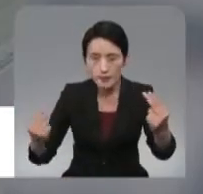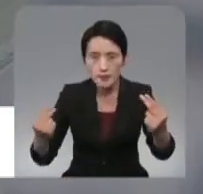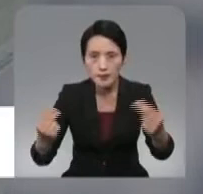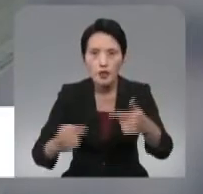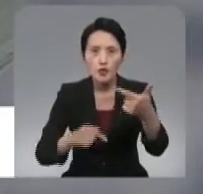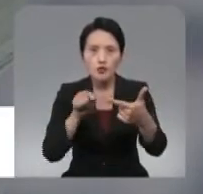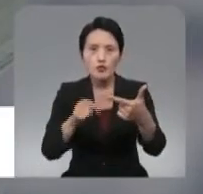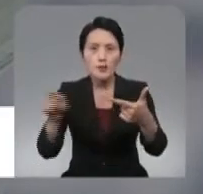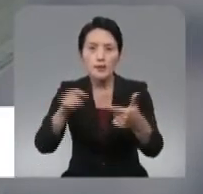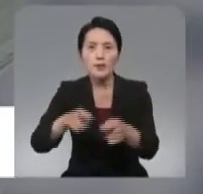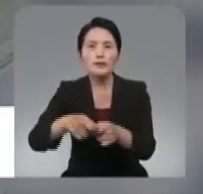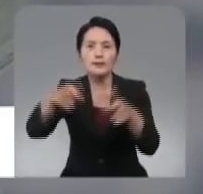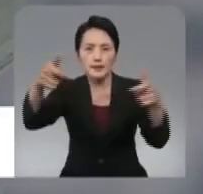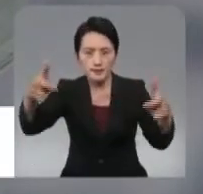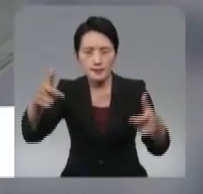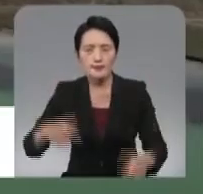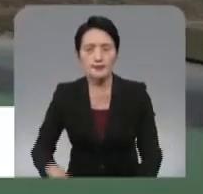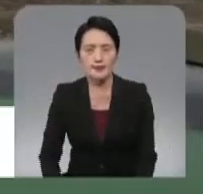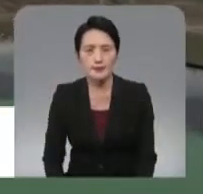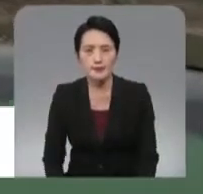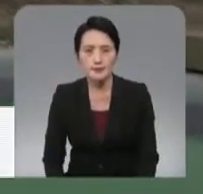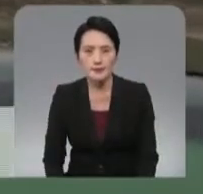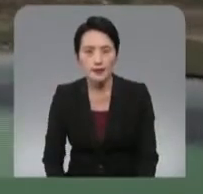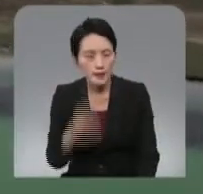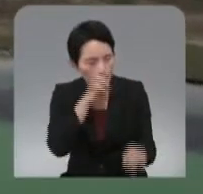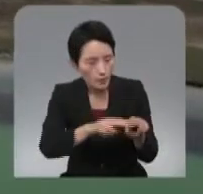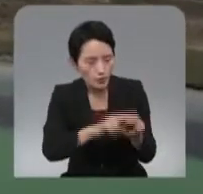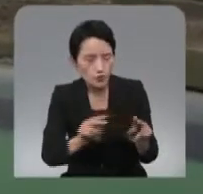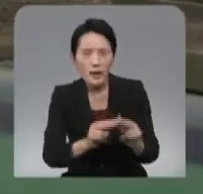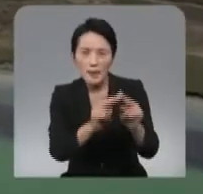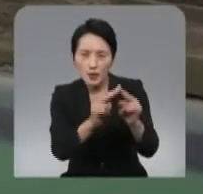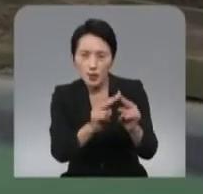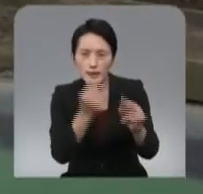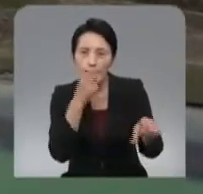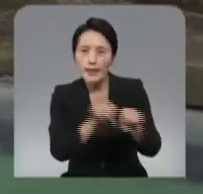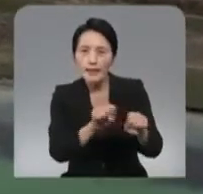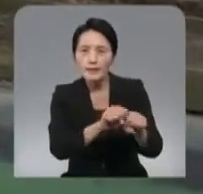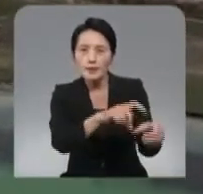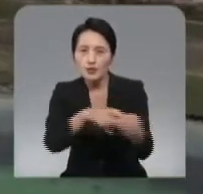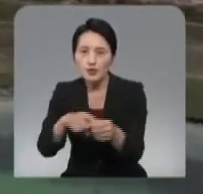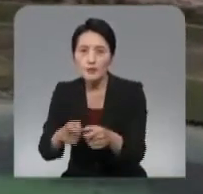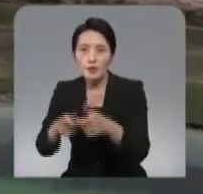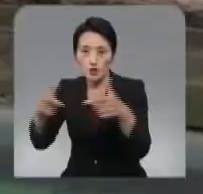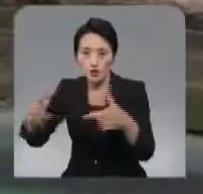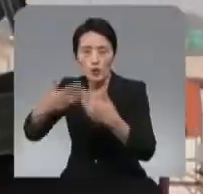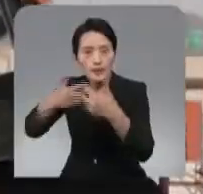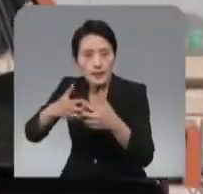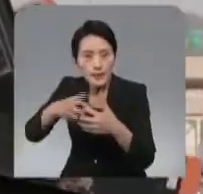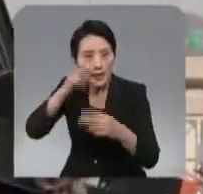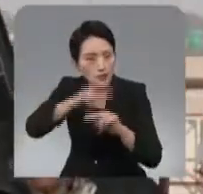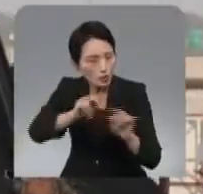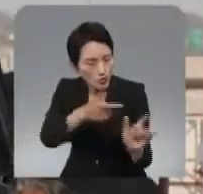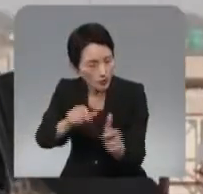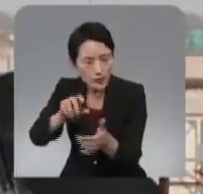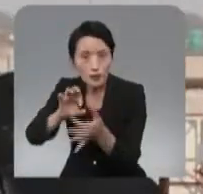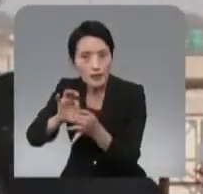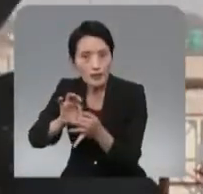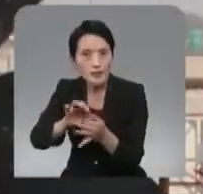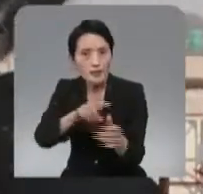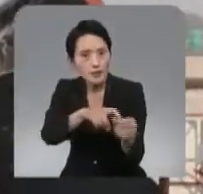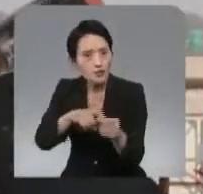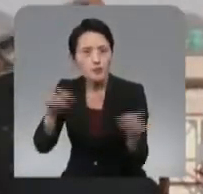Đạt 37,1 tỷ đô la mỹ tăng 6,1% so với một năm trước trong đó nhập khẩu dầu thô tăng